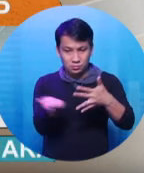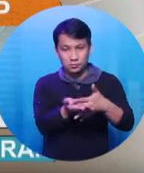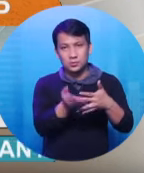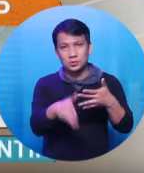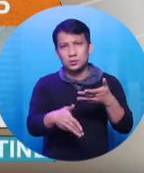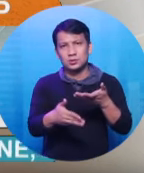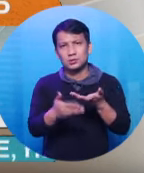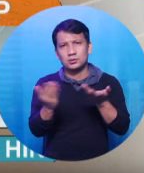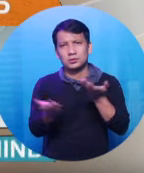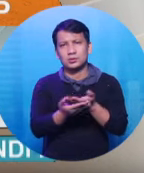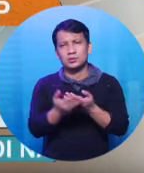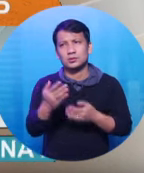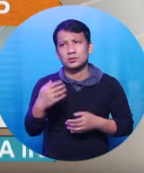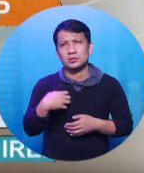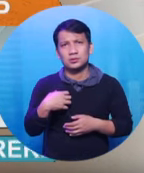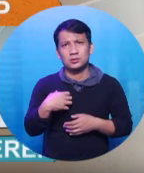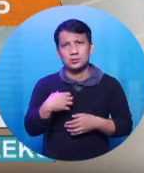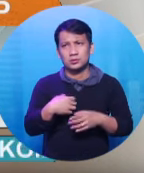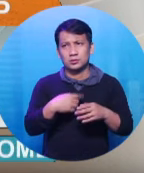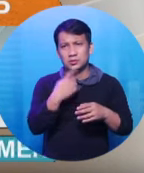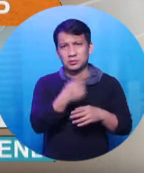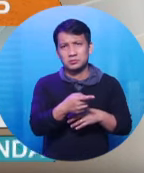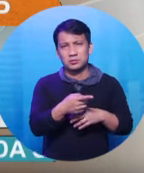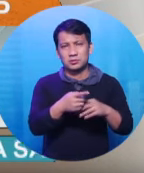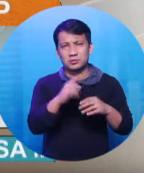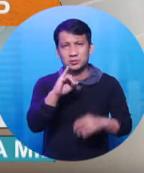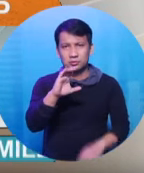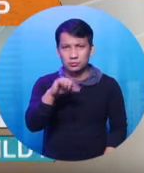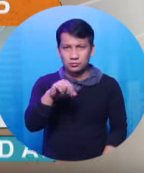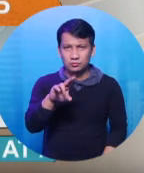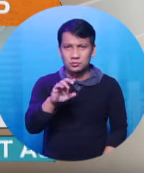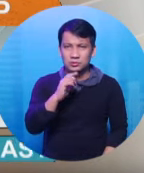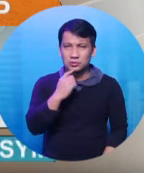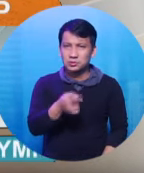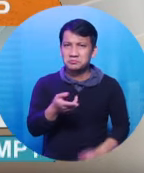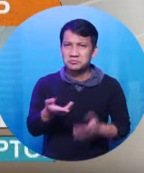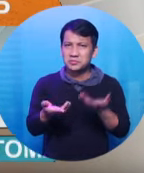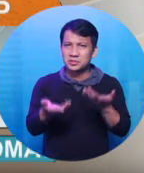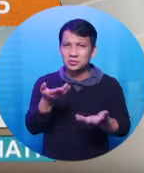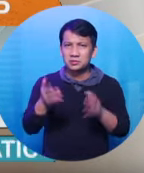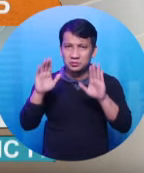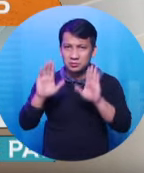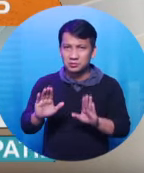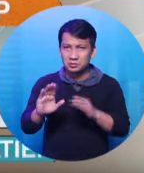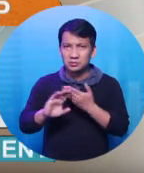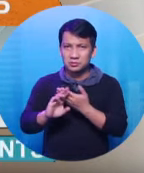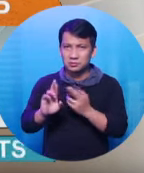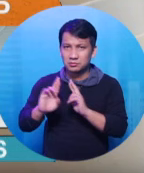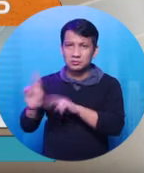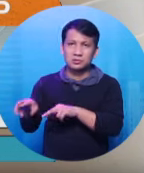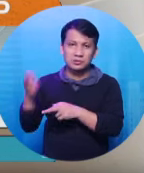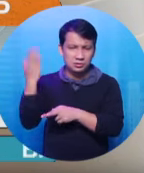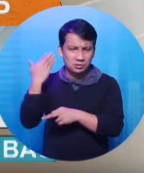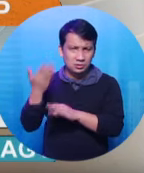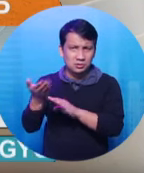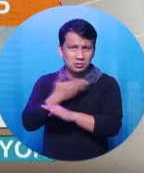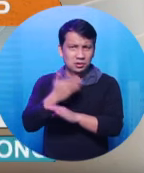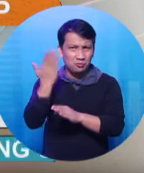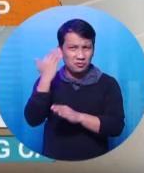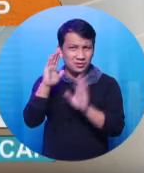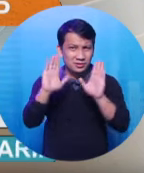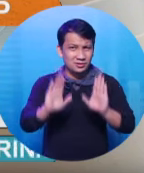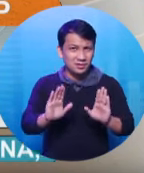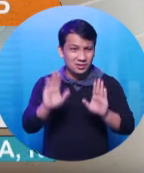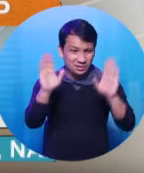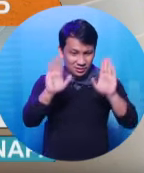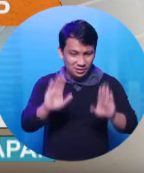po sa Makati Prosecutor. Na-inquest na po siya? Inquested po. Kaya lang dahil nga po Linggo, yung return po na copy nung mga